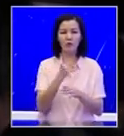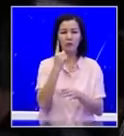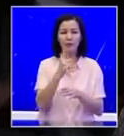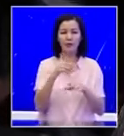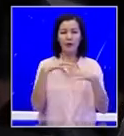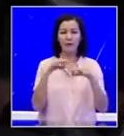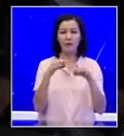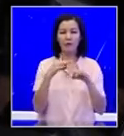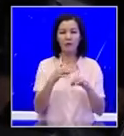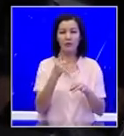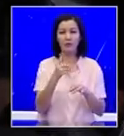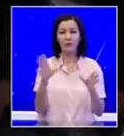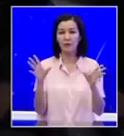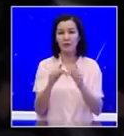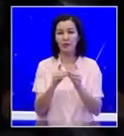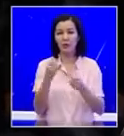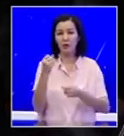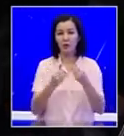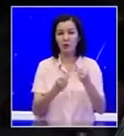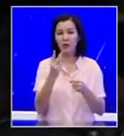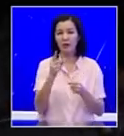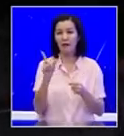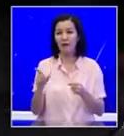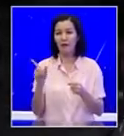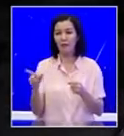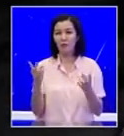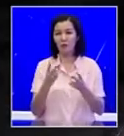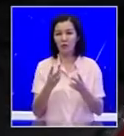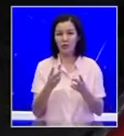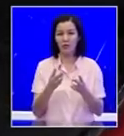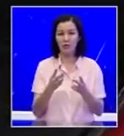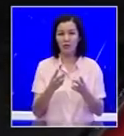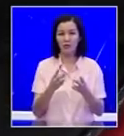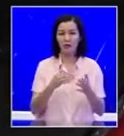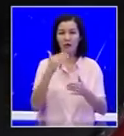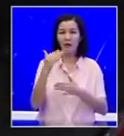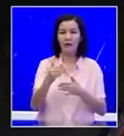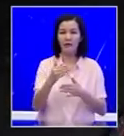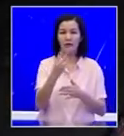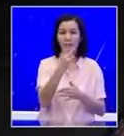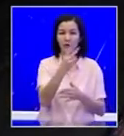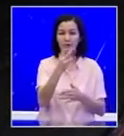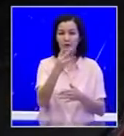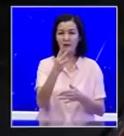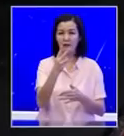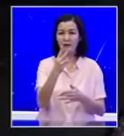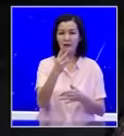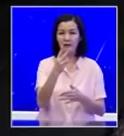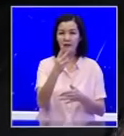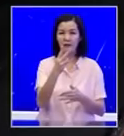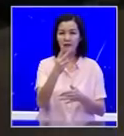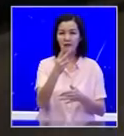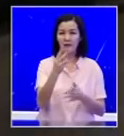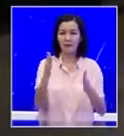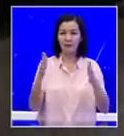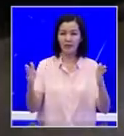автокөлікте сізбен бірге, жүргізушімен бірге екі ақ жолаушы отыру керек. Артсақта екі жағында отыру керек екі жолаушы. Артада, ортада